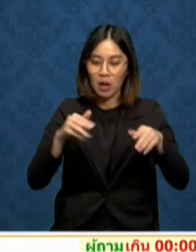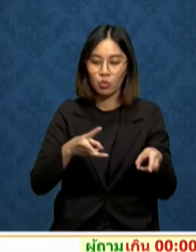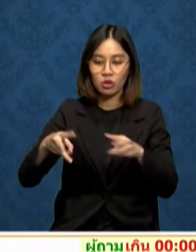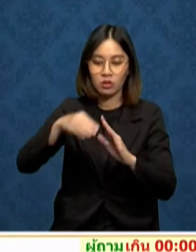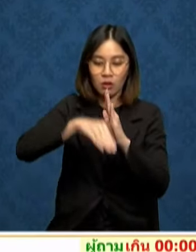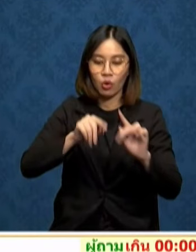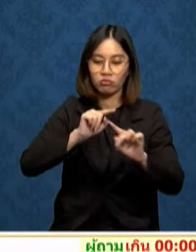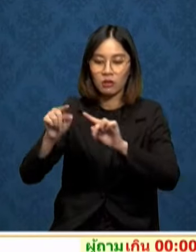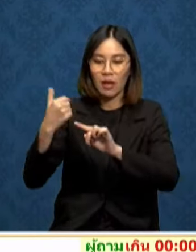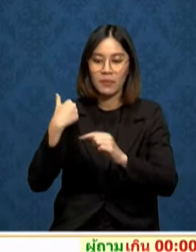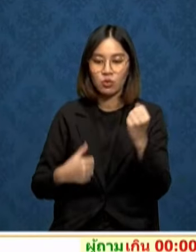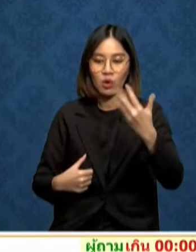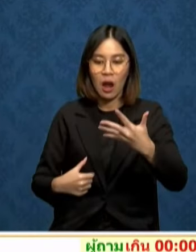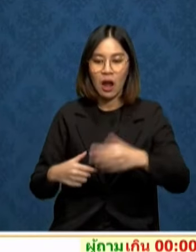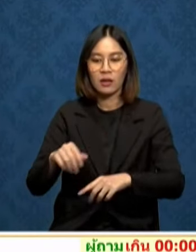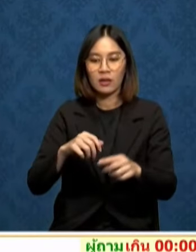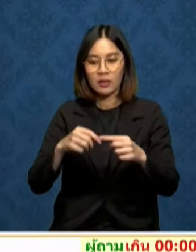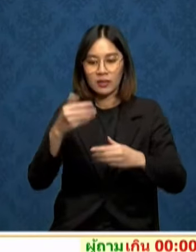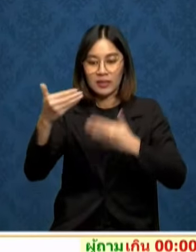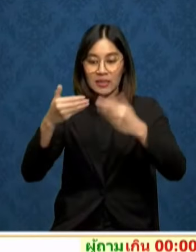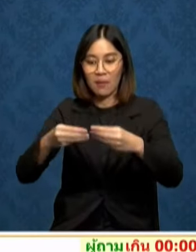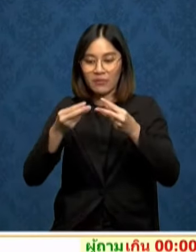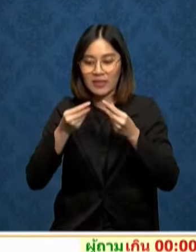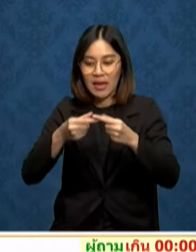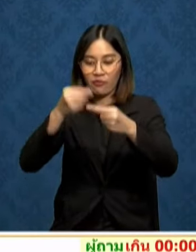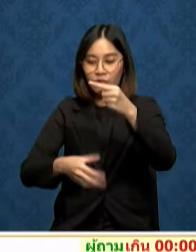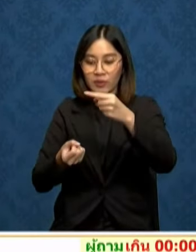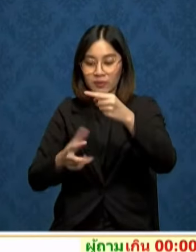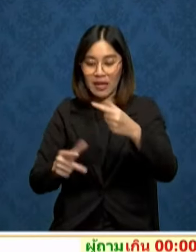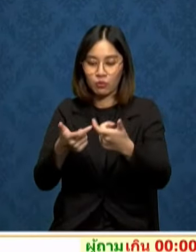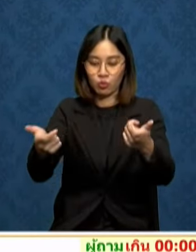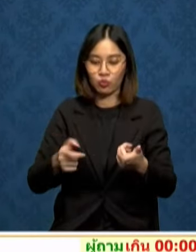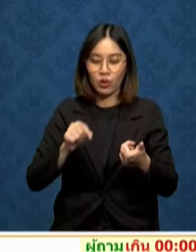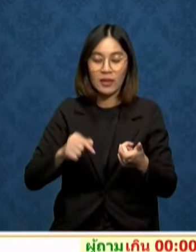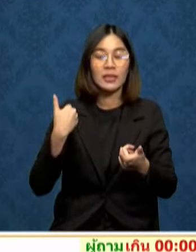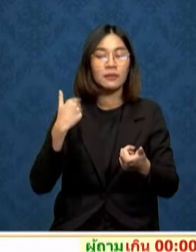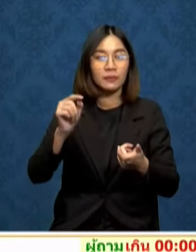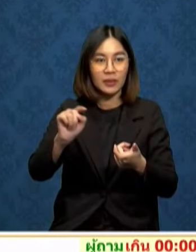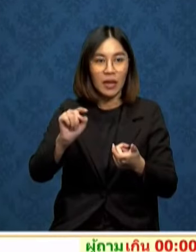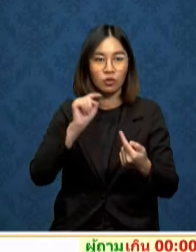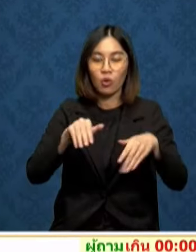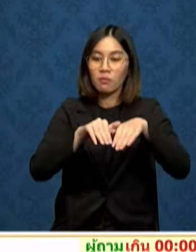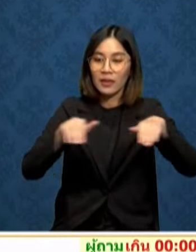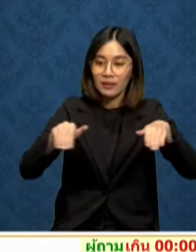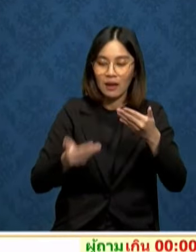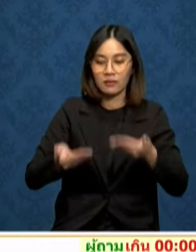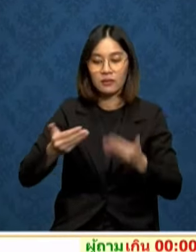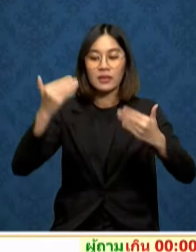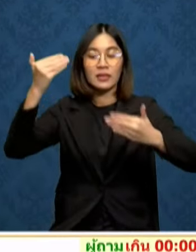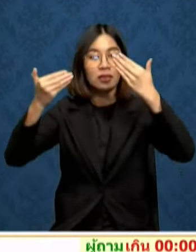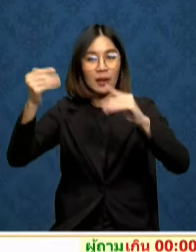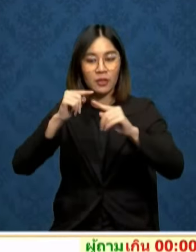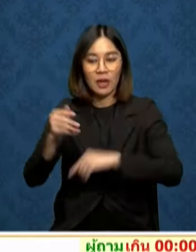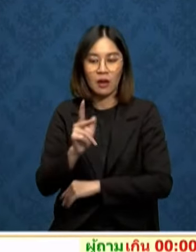างๆเนี่ยหลายมาตรการ5มาตรการ13กิจกรรมย่อยด้วยกันในร่างฉบับนี้นะครับ1ในมาตรการหรือว่า1ในกิจกรรม